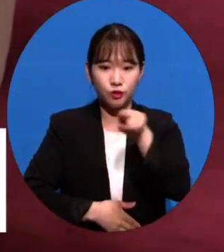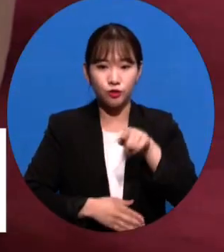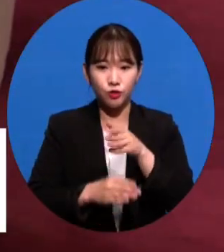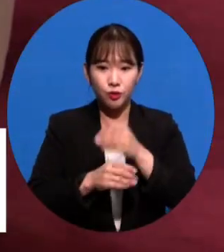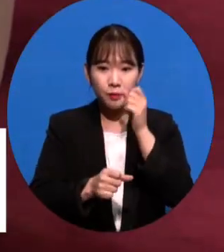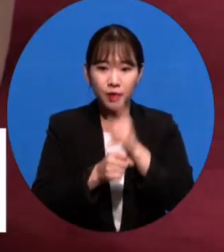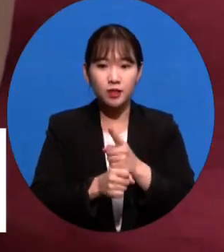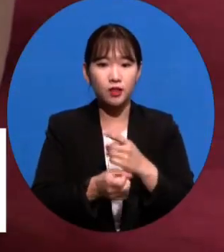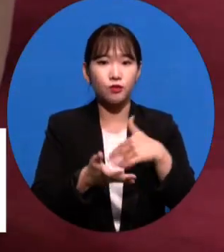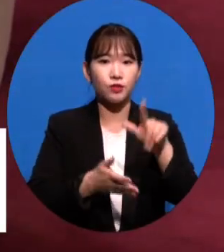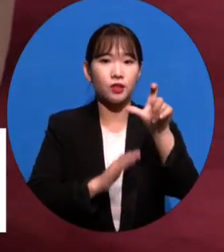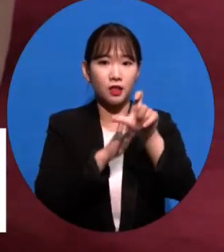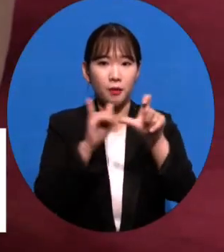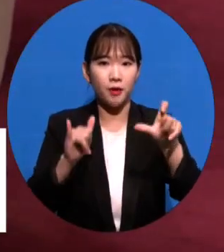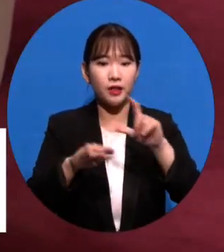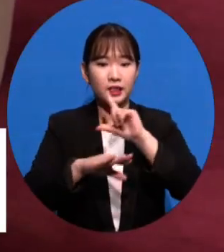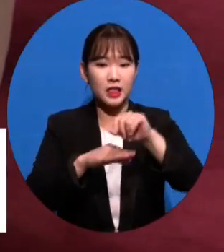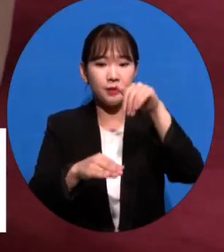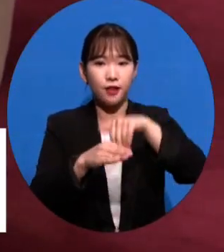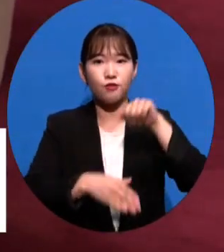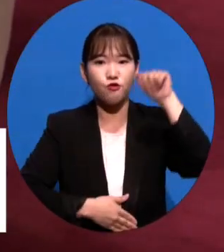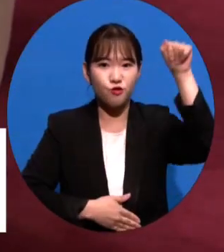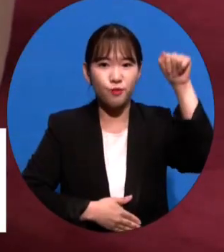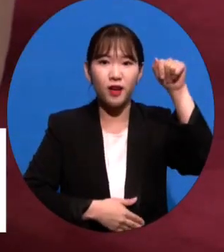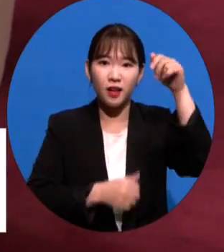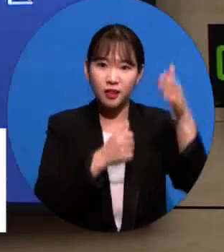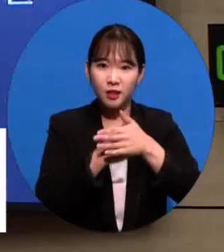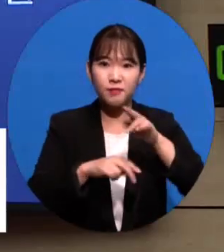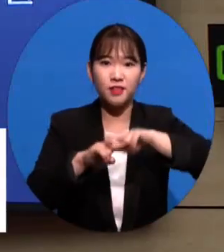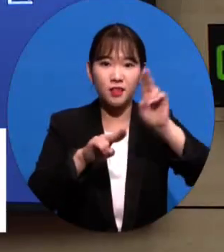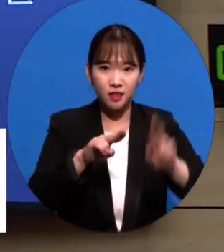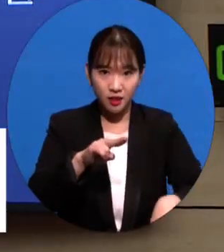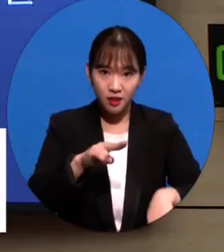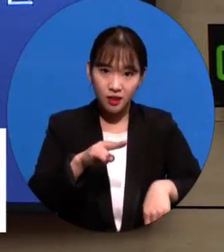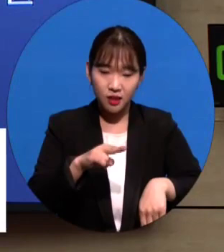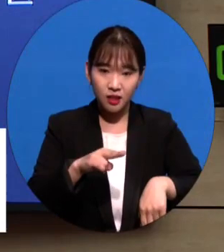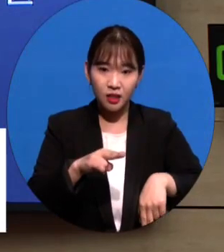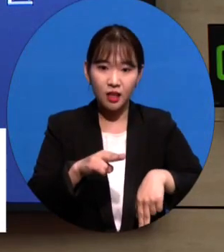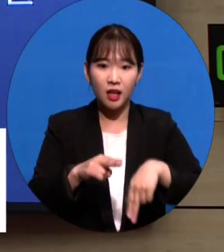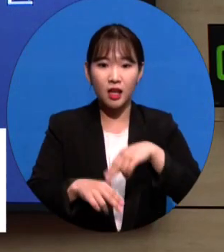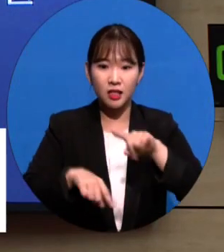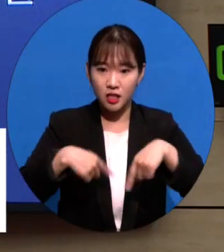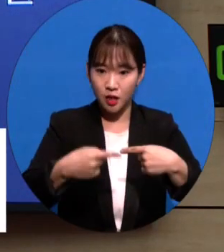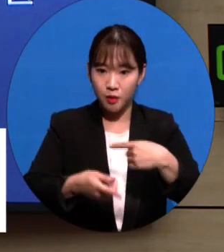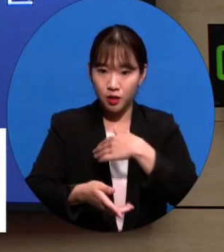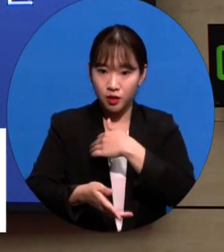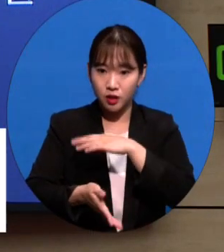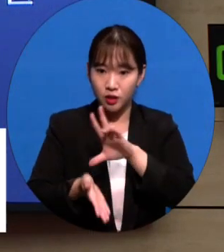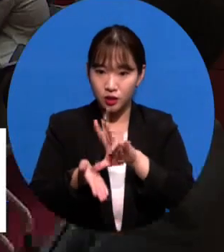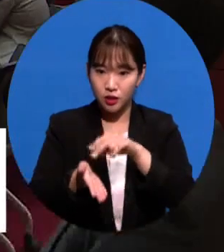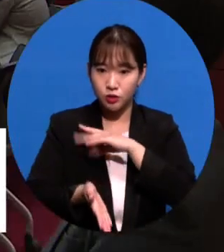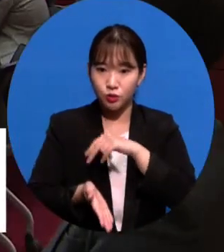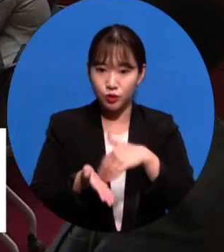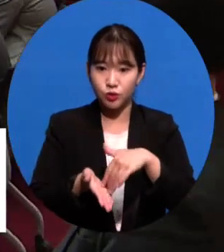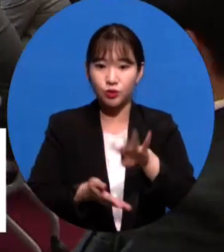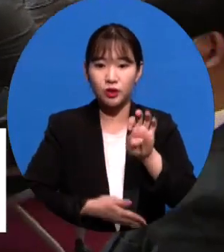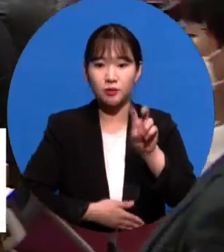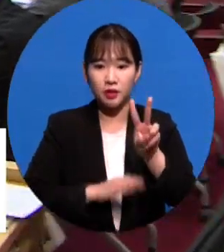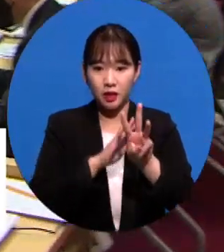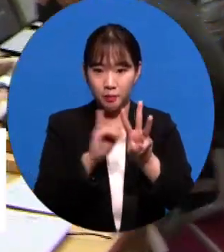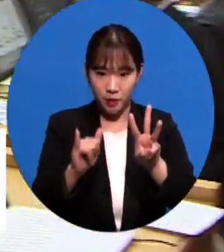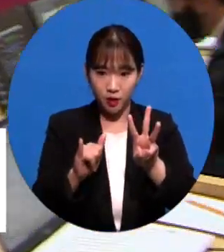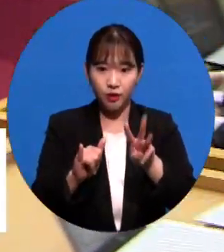이미 15명이 지방선거 출마를 이유로 사직해 재적 의원은 43명뿐입니다.